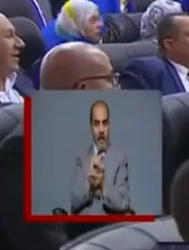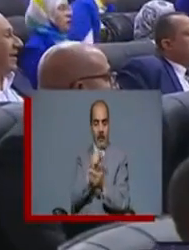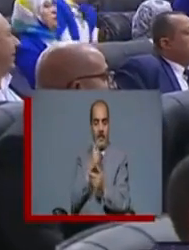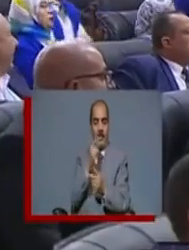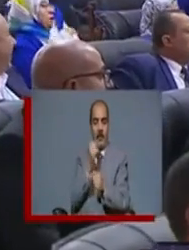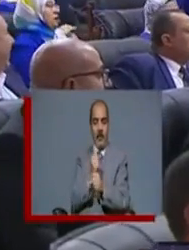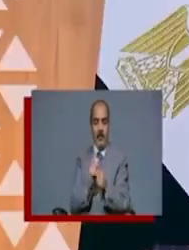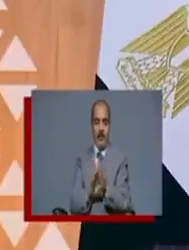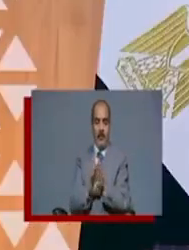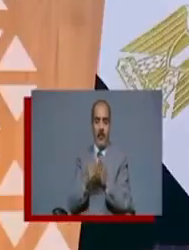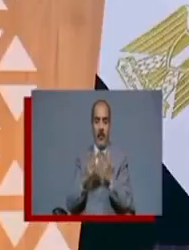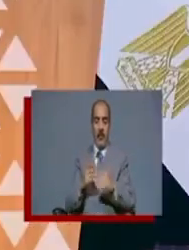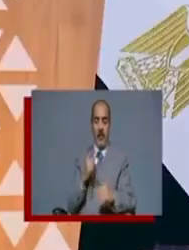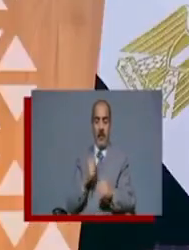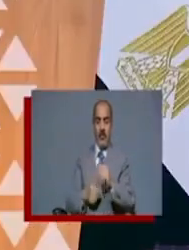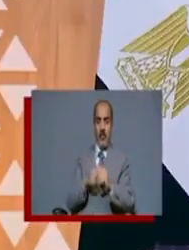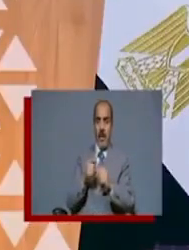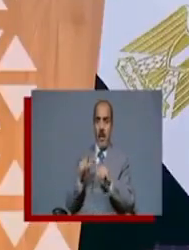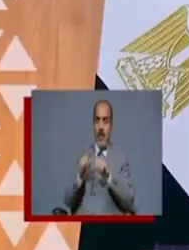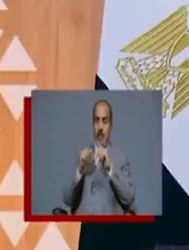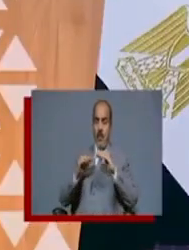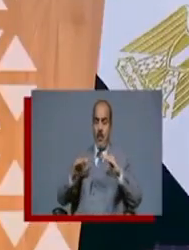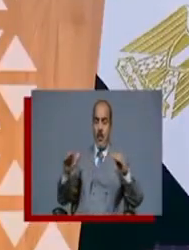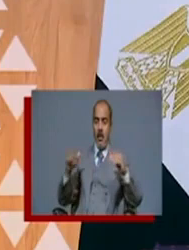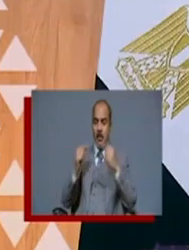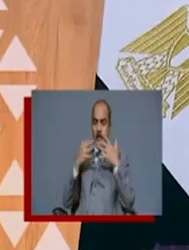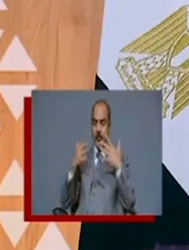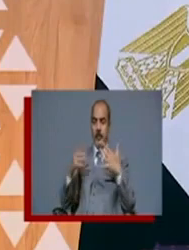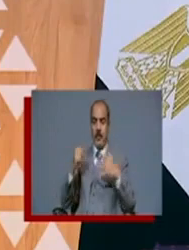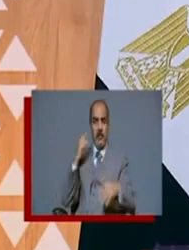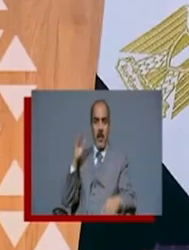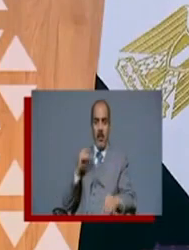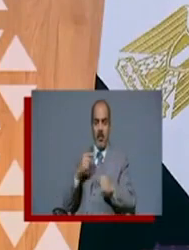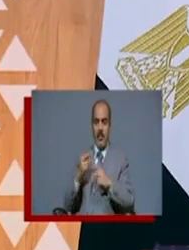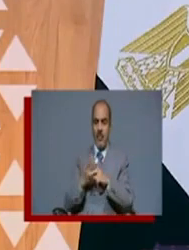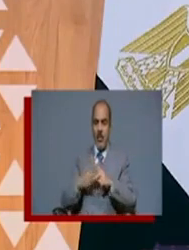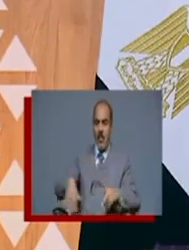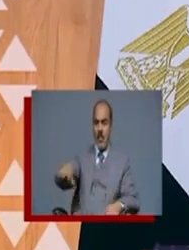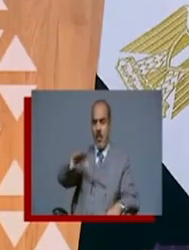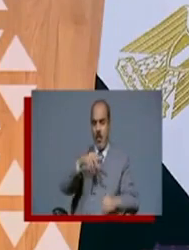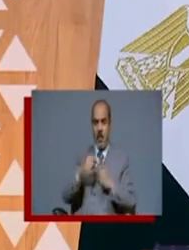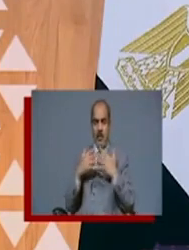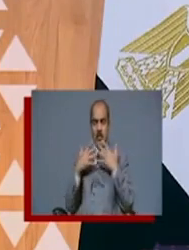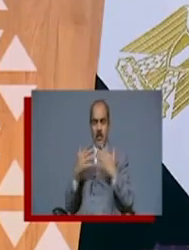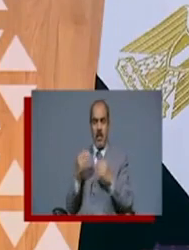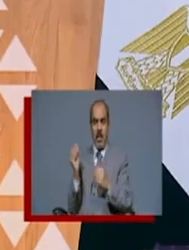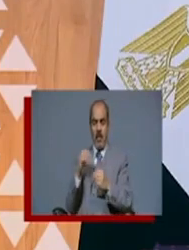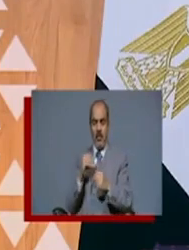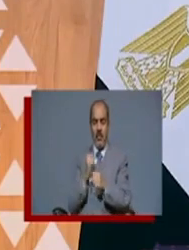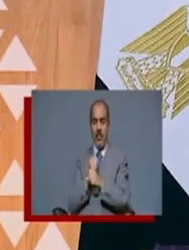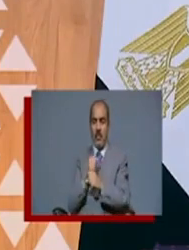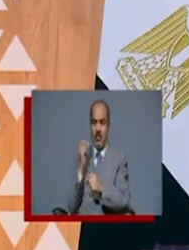مش اجازه رسميه بالظبط كده على الساعات الزياده تترجم الى نقود طبعا وكل ده القانون